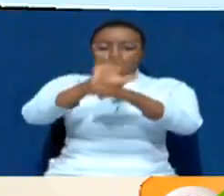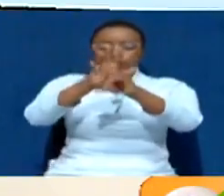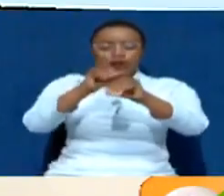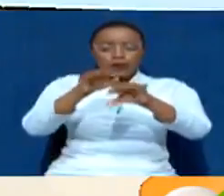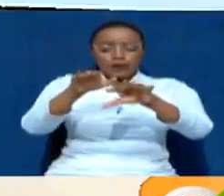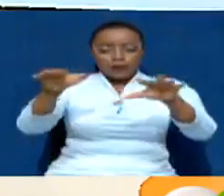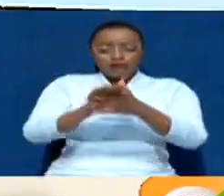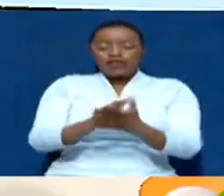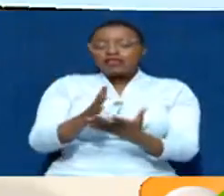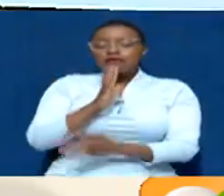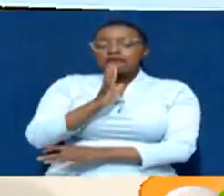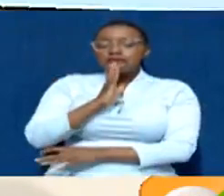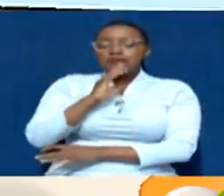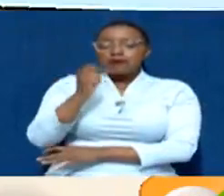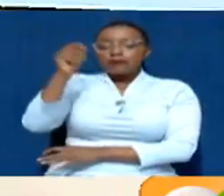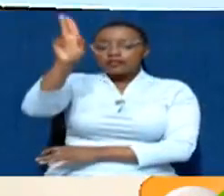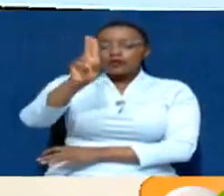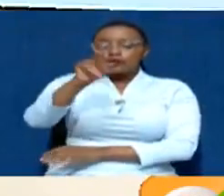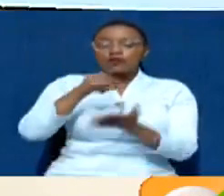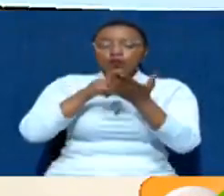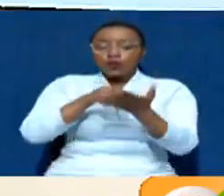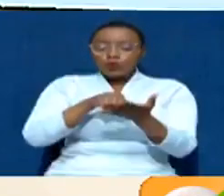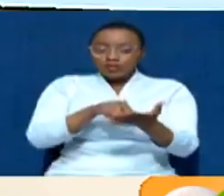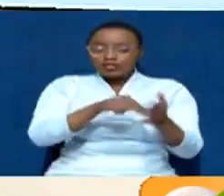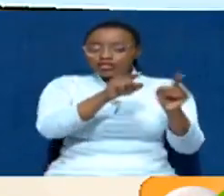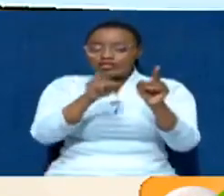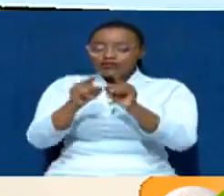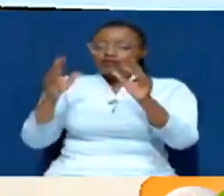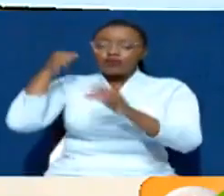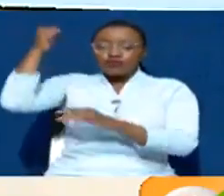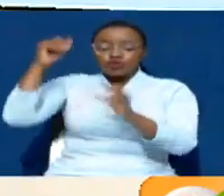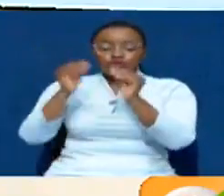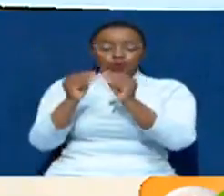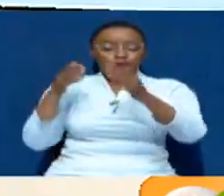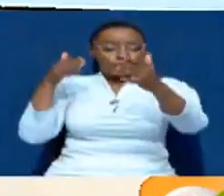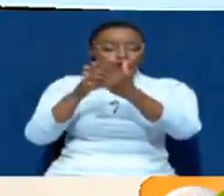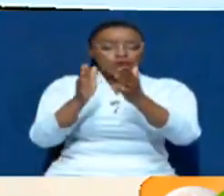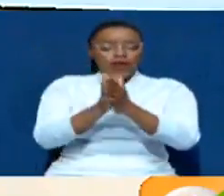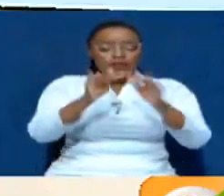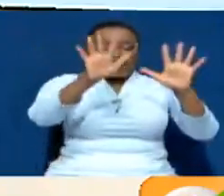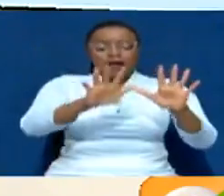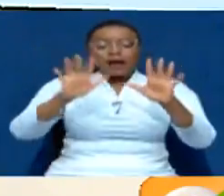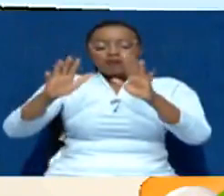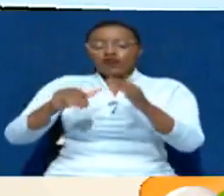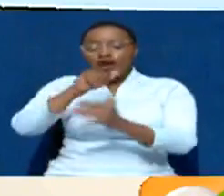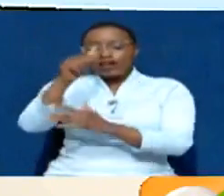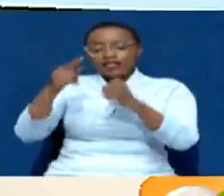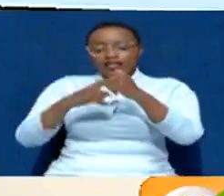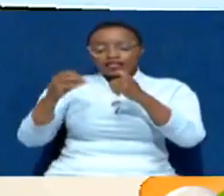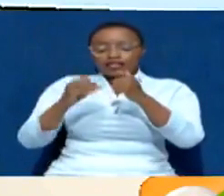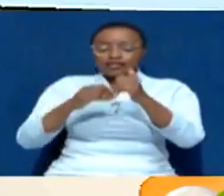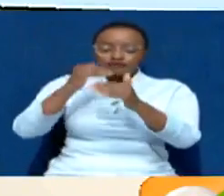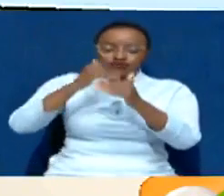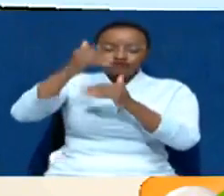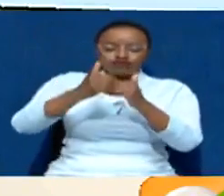corona. Katika taarifa yake, Rais Uhuru Kenyatta pia amesisitiza marufuku ya mikutano ya kisiasa na ile ya kampeini kwa siku 60.